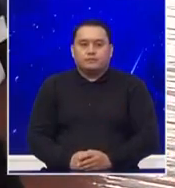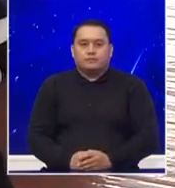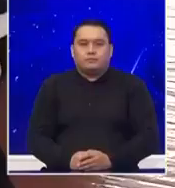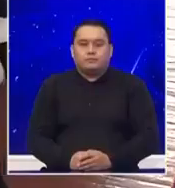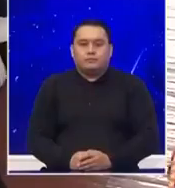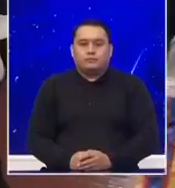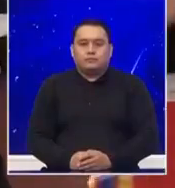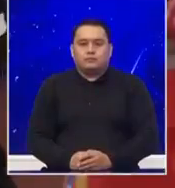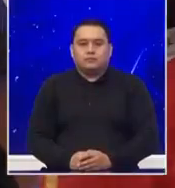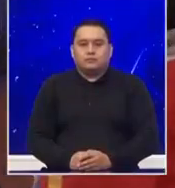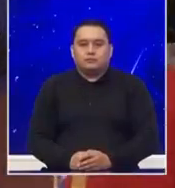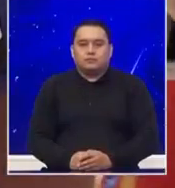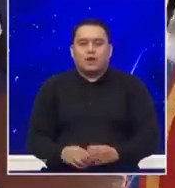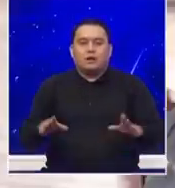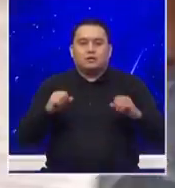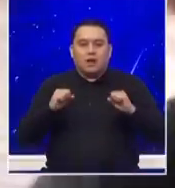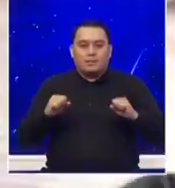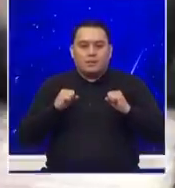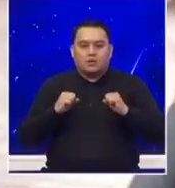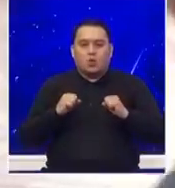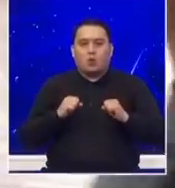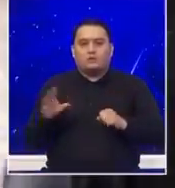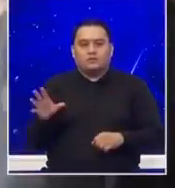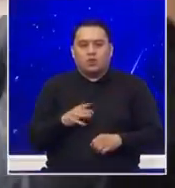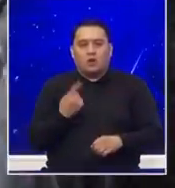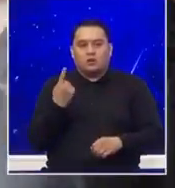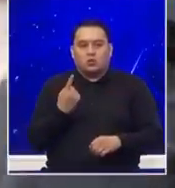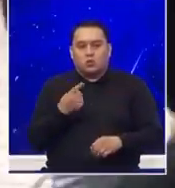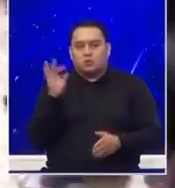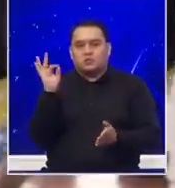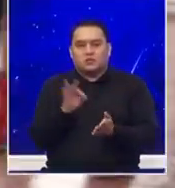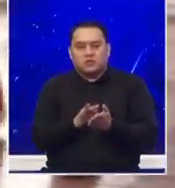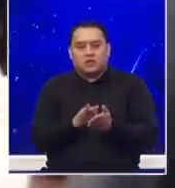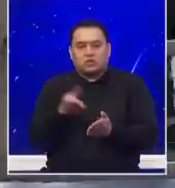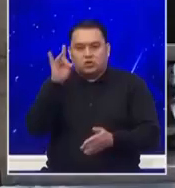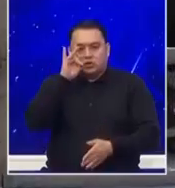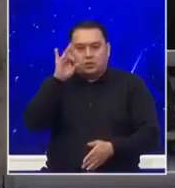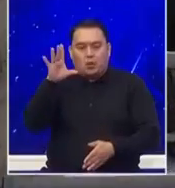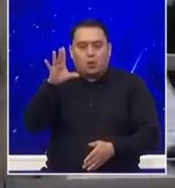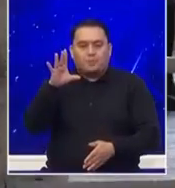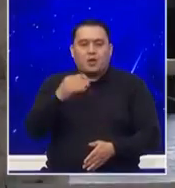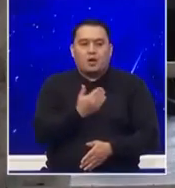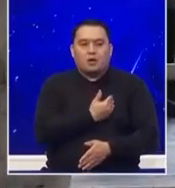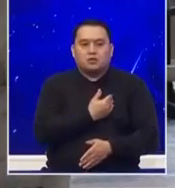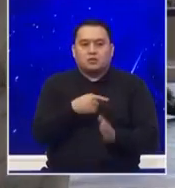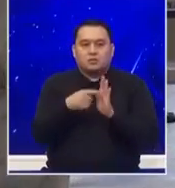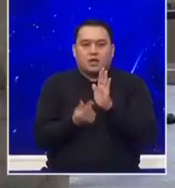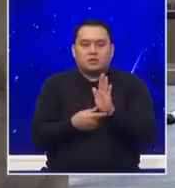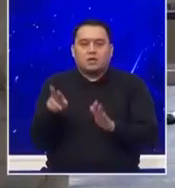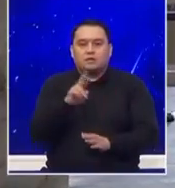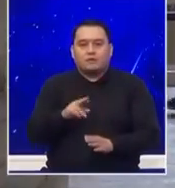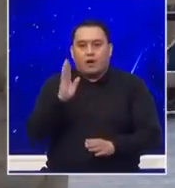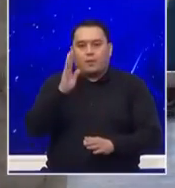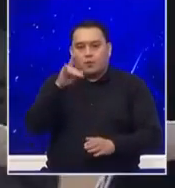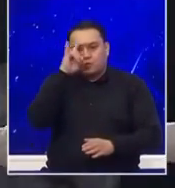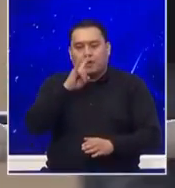Спортсмены, не щадя себя, отдают тренировкам по 1,5 часа в день. И все ради одной единственной цели – стать чемпионом. Уже 17 января в Алматы состоится